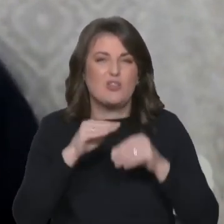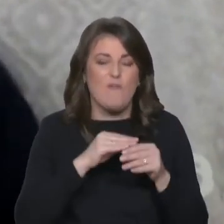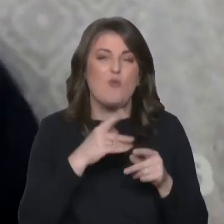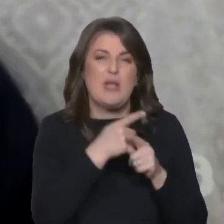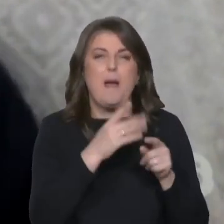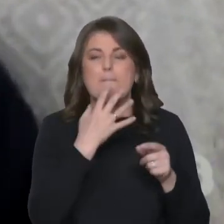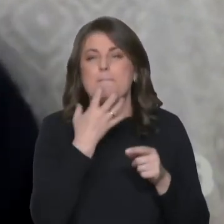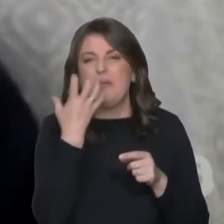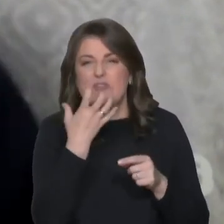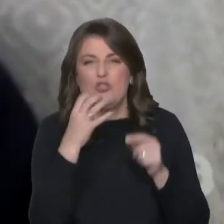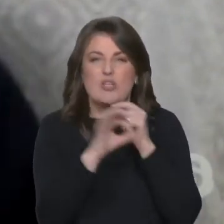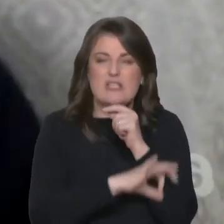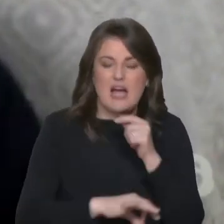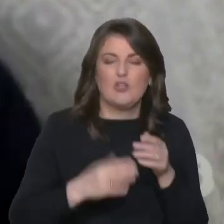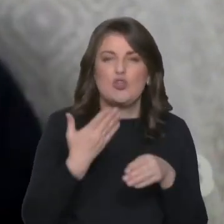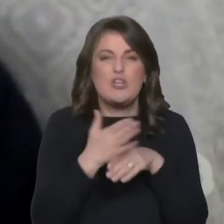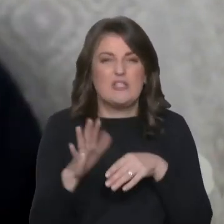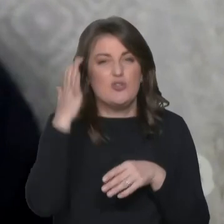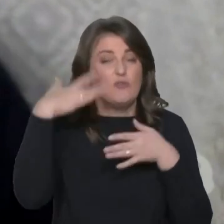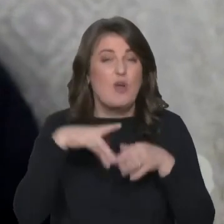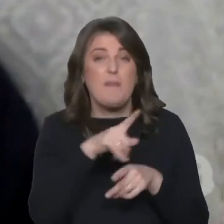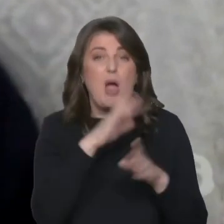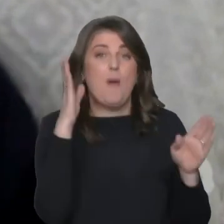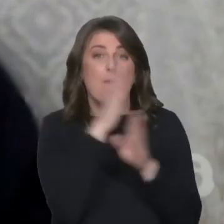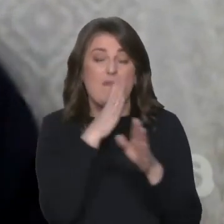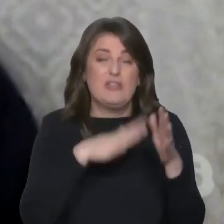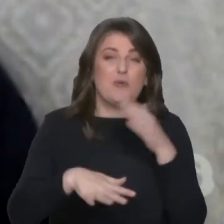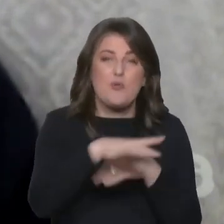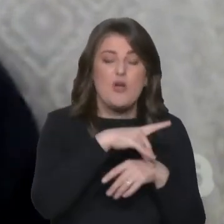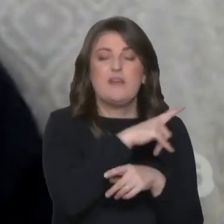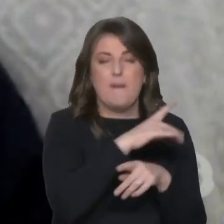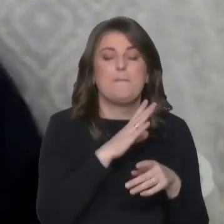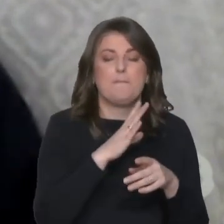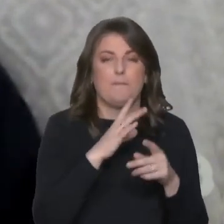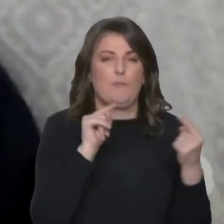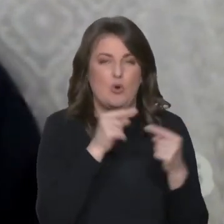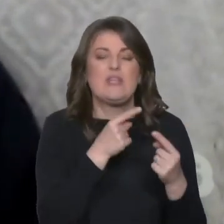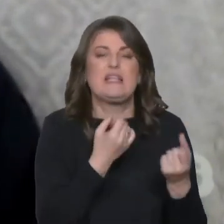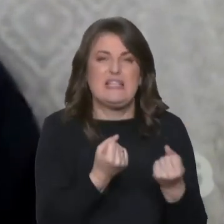північно-західної частини Чорного моря. Тим повітряний простір противник тримав